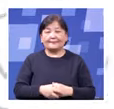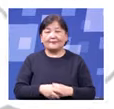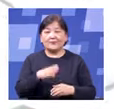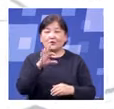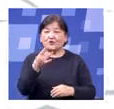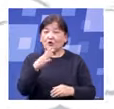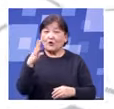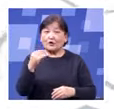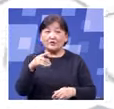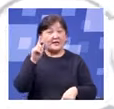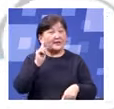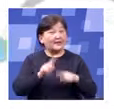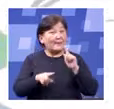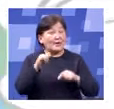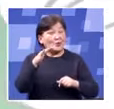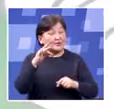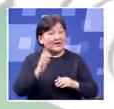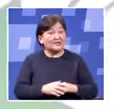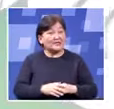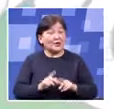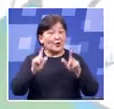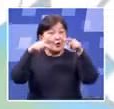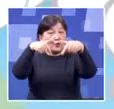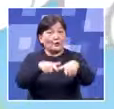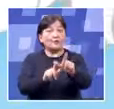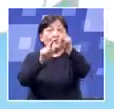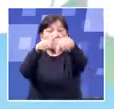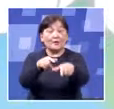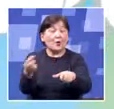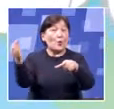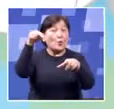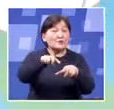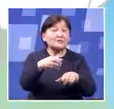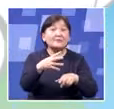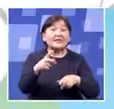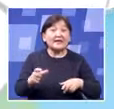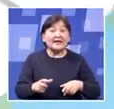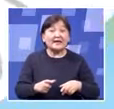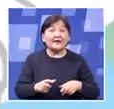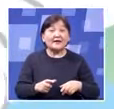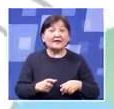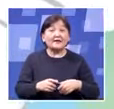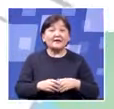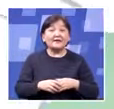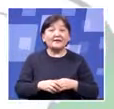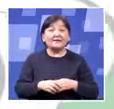нь шоргоолц маань ямар учраас усан дундаг гол дундсан байдаг үлээ?